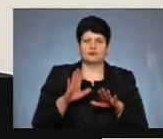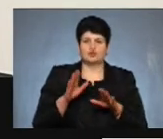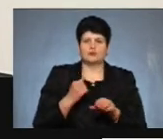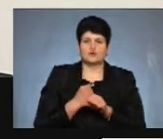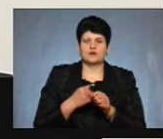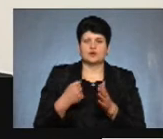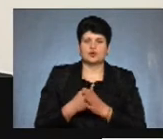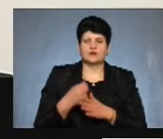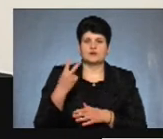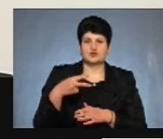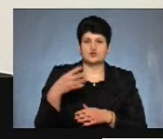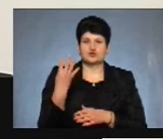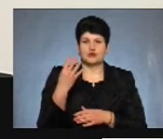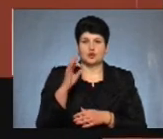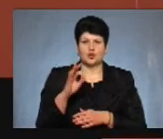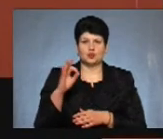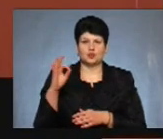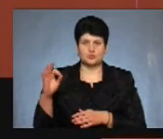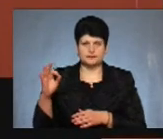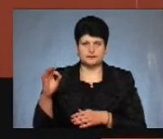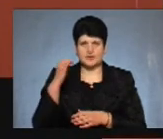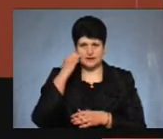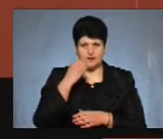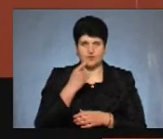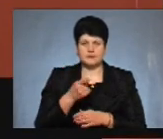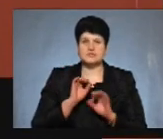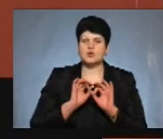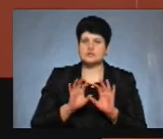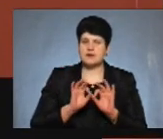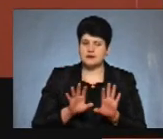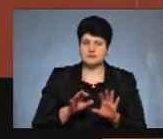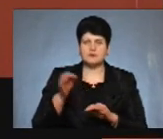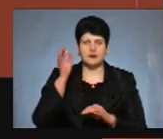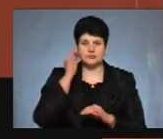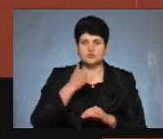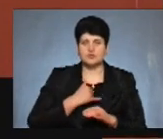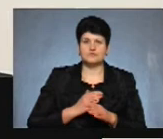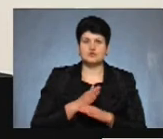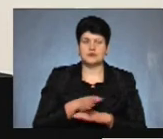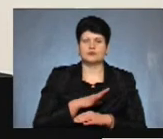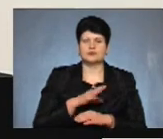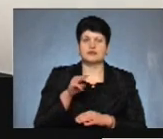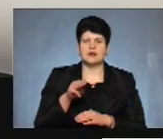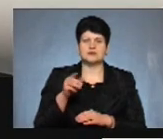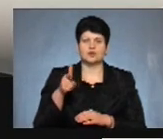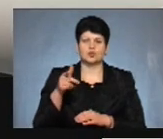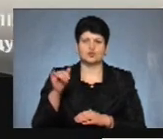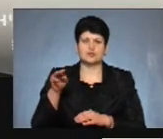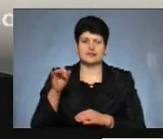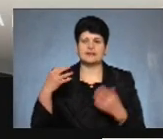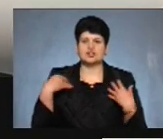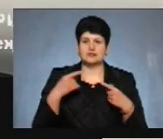до 24.00. Дуже дякую вам за роз'яснення. Нагадую, що у нас в гостях був Тарас Гутик, начальник відділу